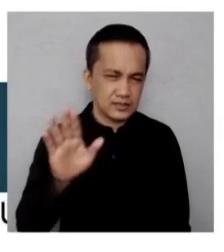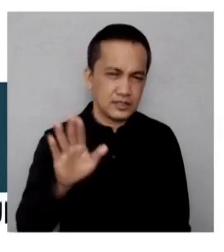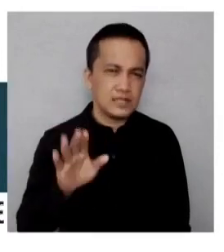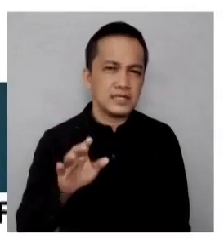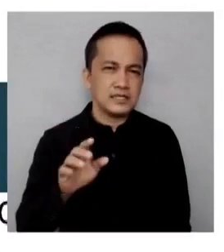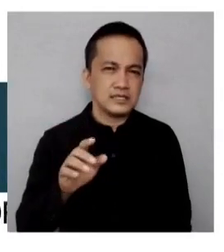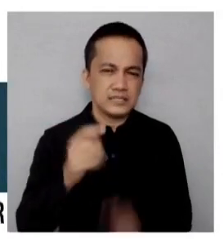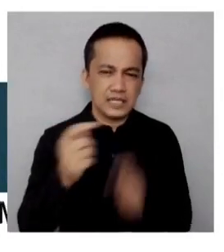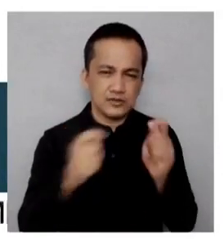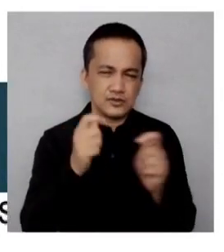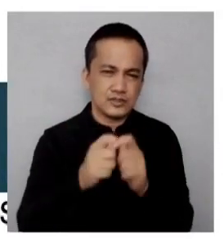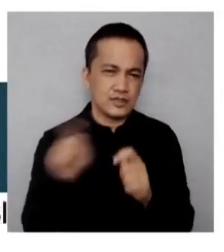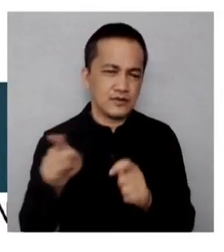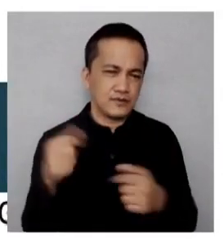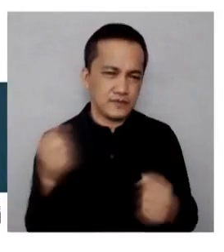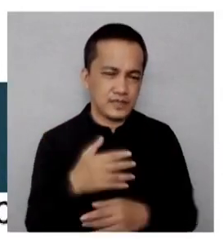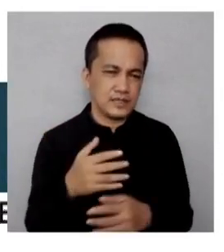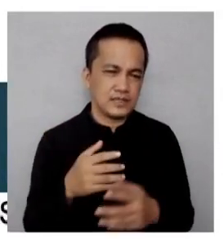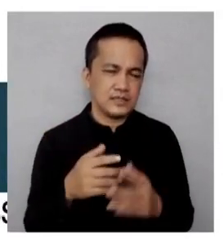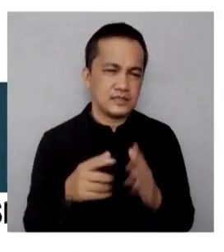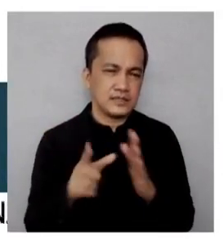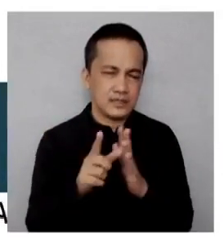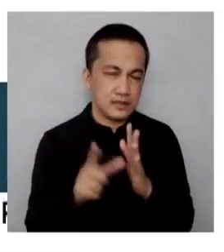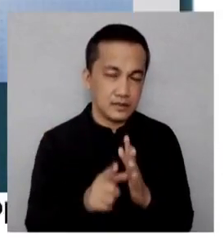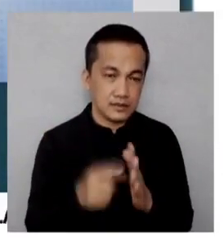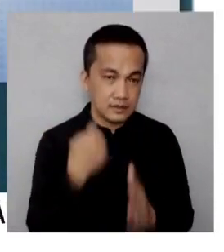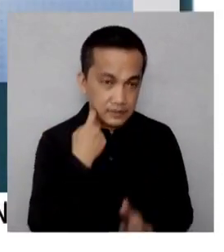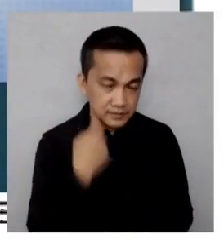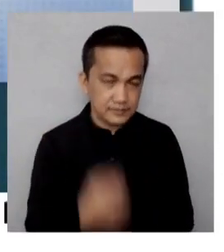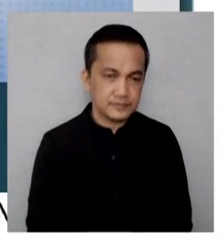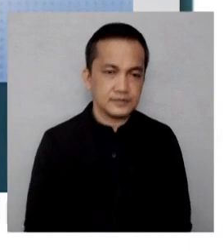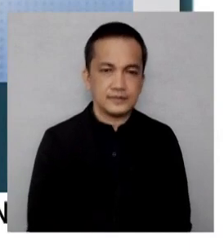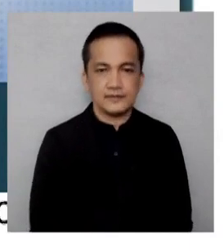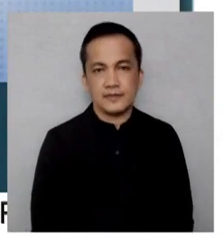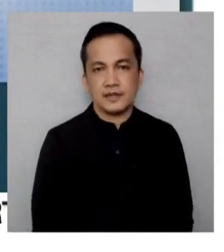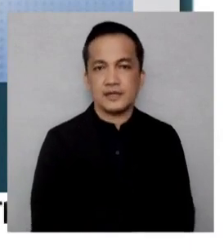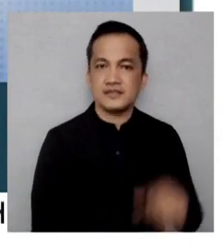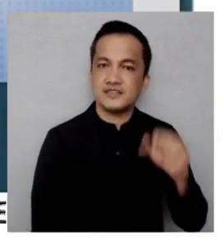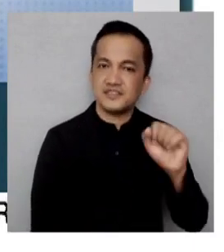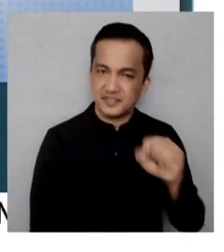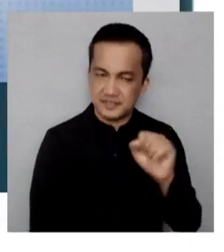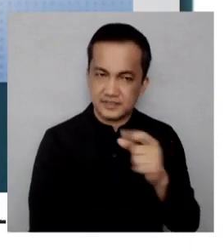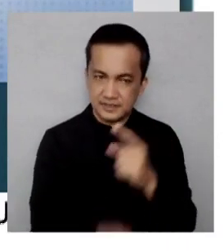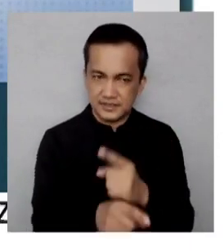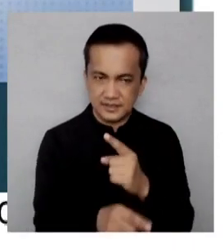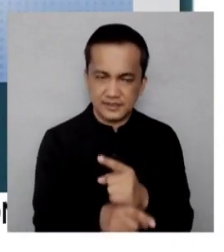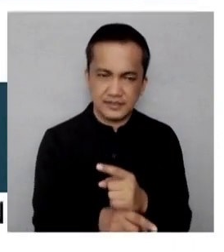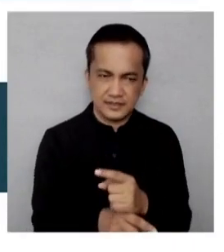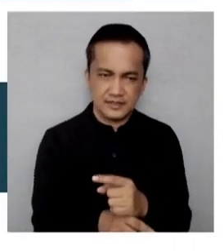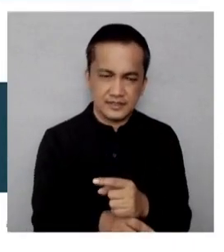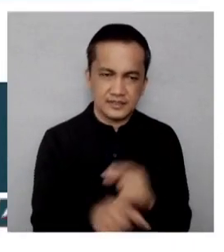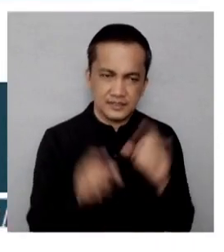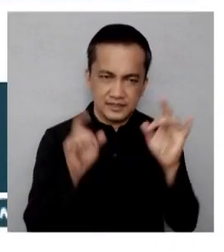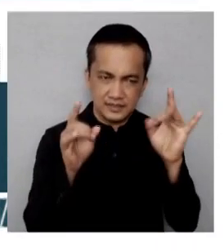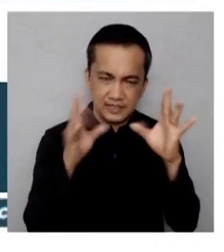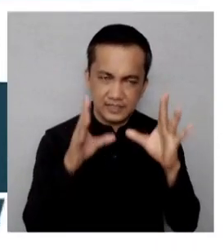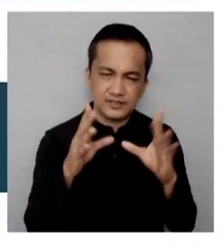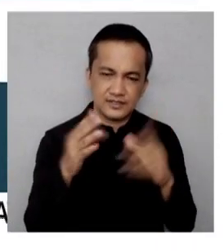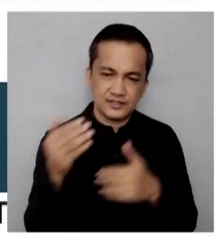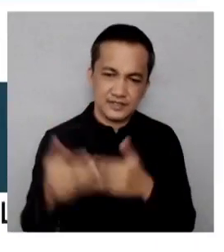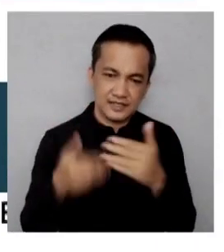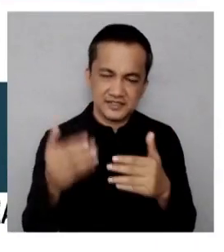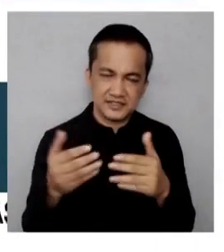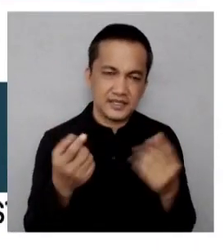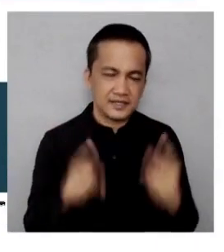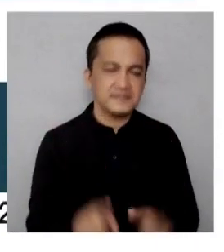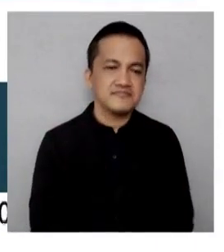begin with? Yes, tama ka doon, Carmina, no? This is a very dangerous trend na